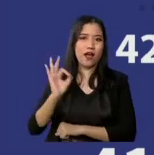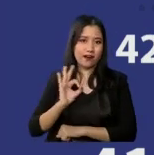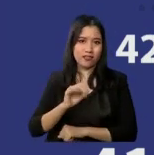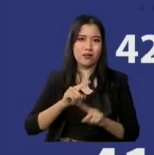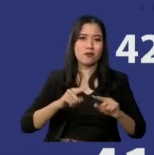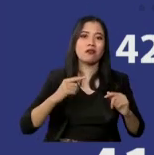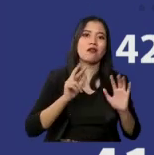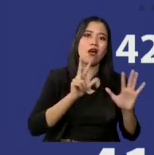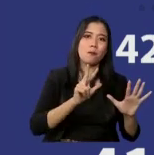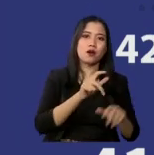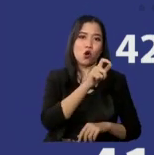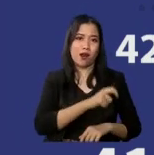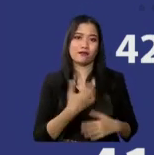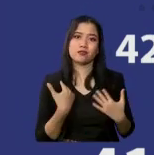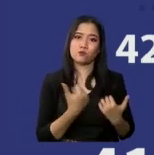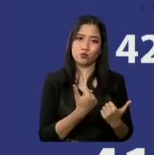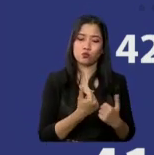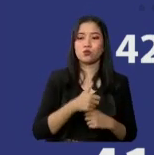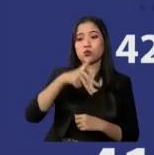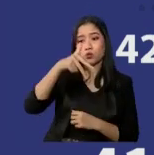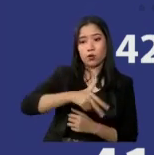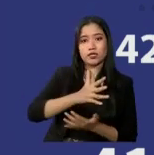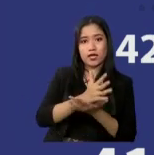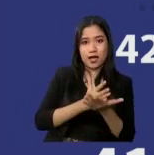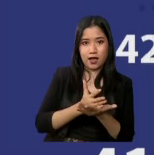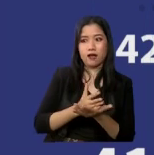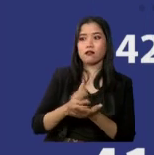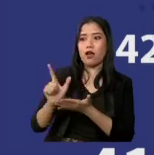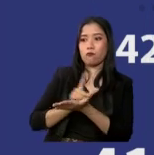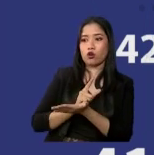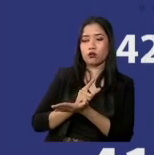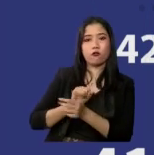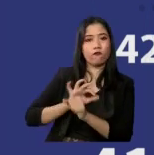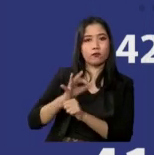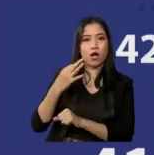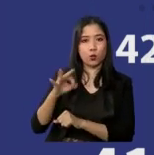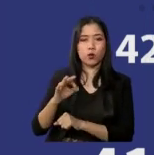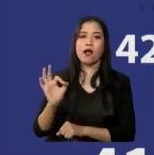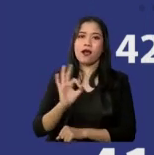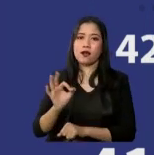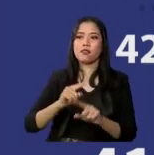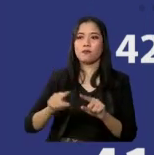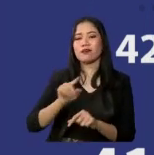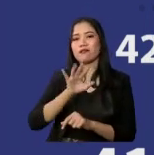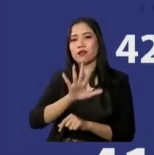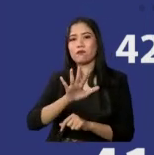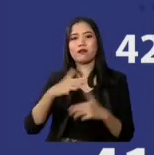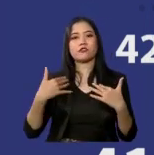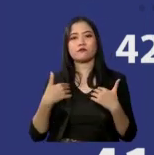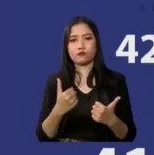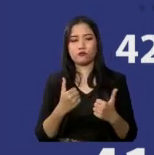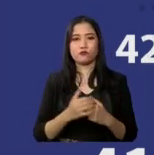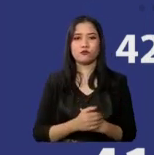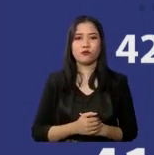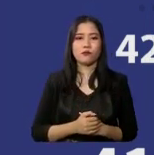Sulawesi Tengah tidak ada kasus baru dan empat sembuh komunikasi yang kami lakukan dengan Dinas Kesehatan terkait